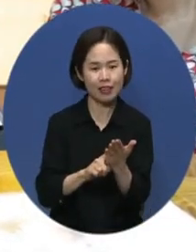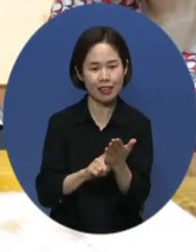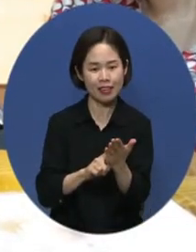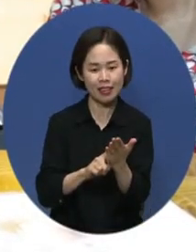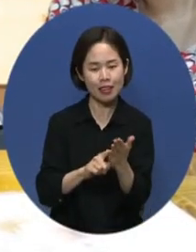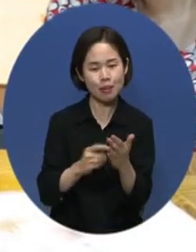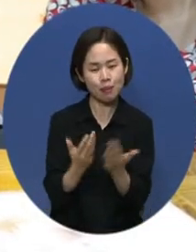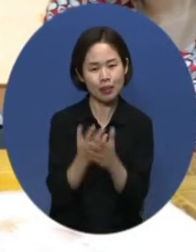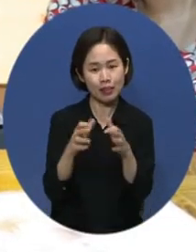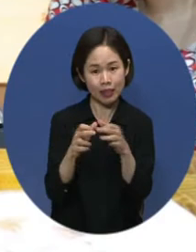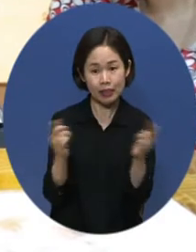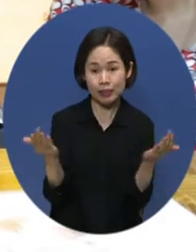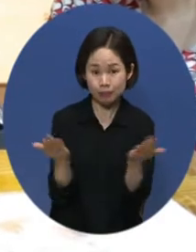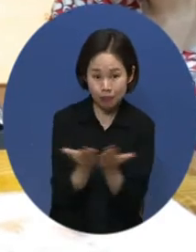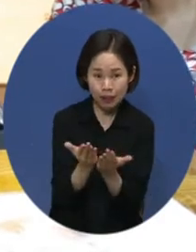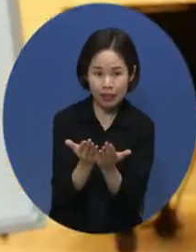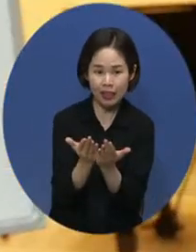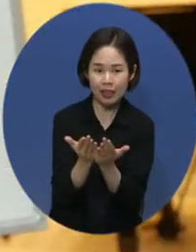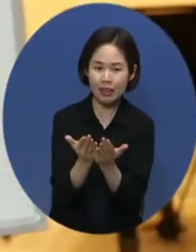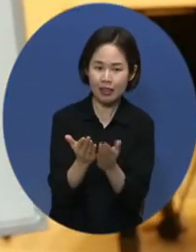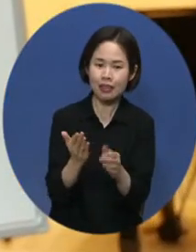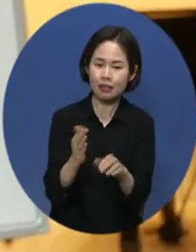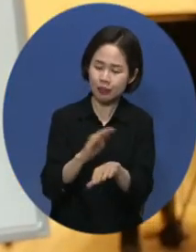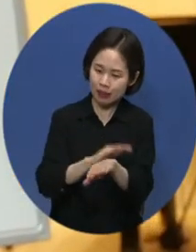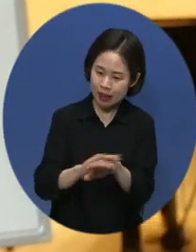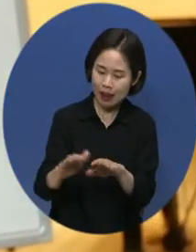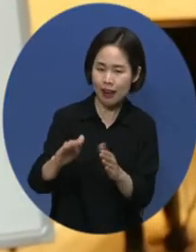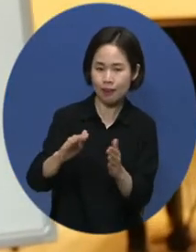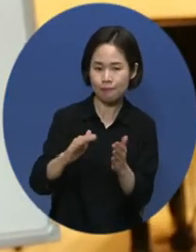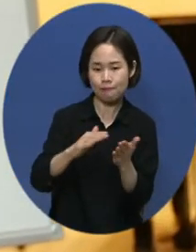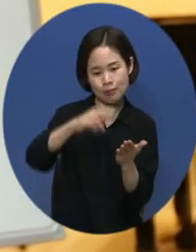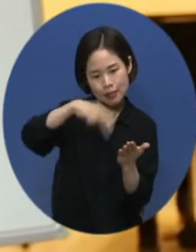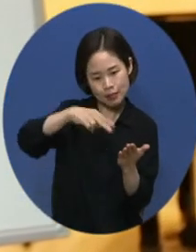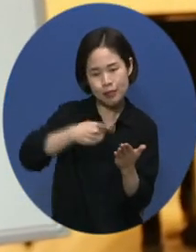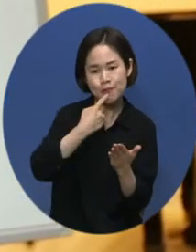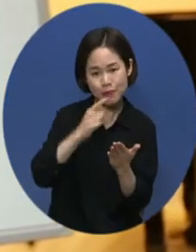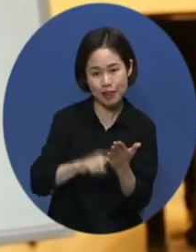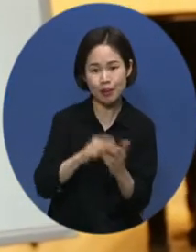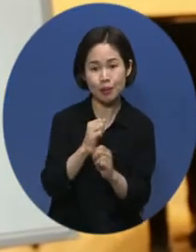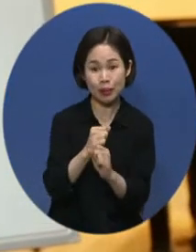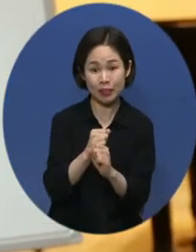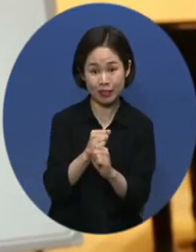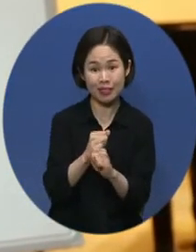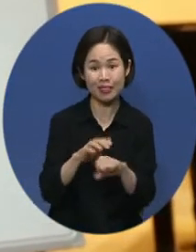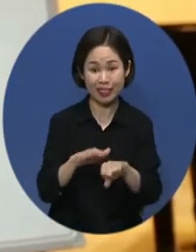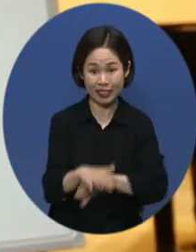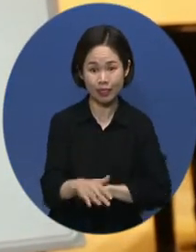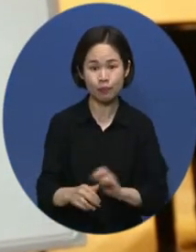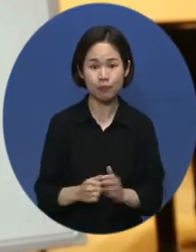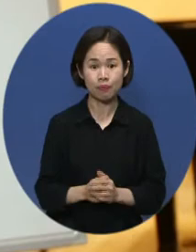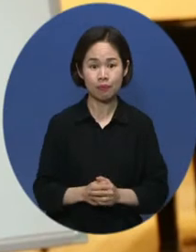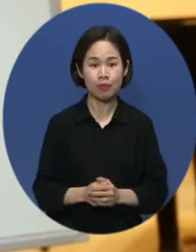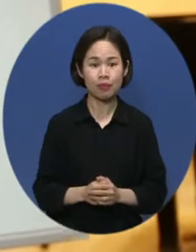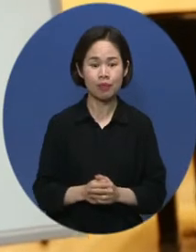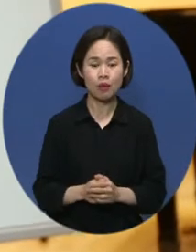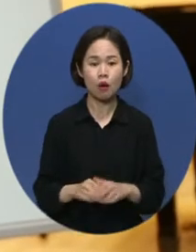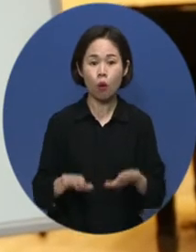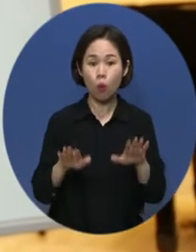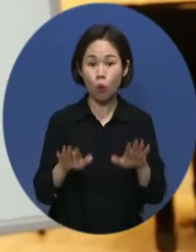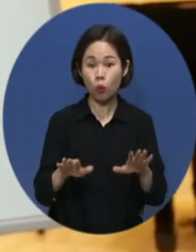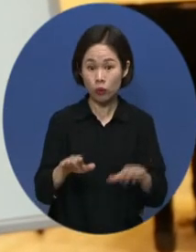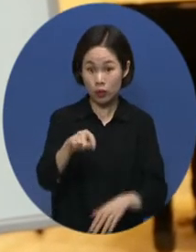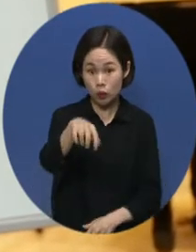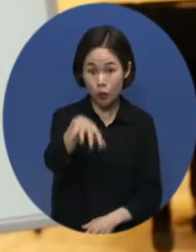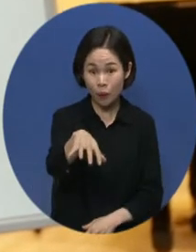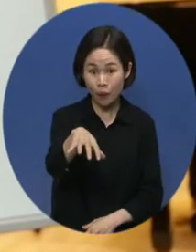접근하기 쉽도록 만들어지고 있었습니다. 또 혼술, 또 뭐가 있죠? 혼자 여행 가는 걸 뭐라 그래? 오늘 이